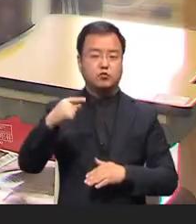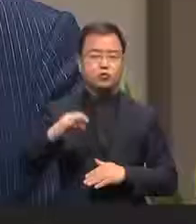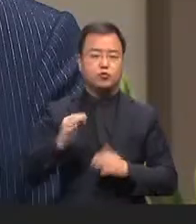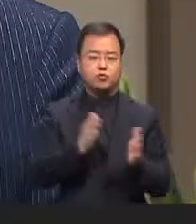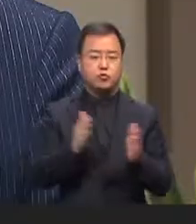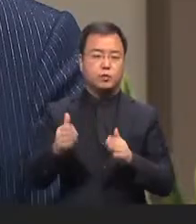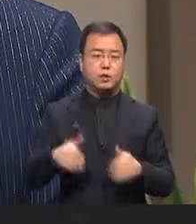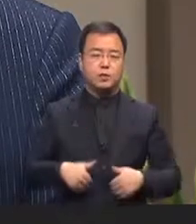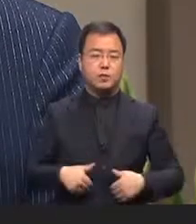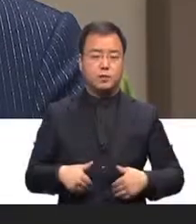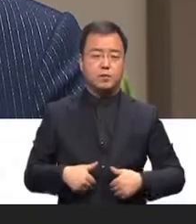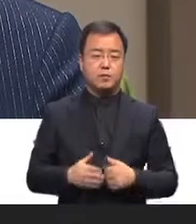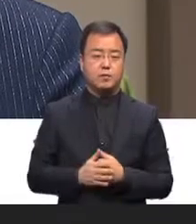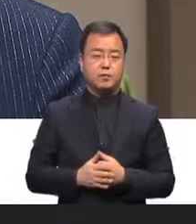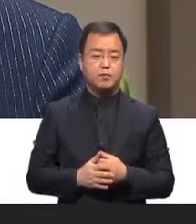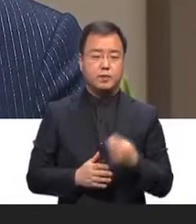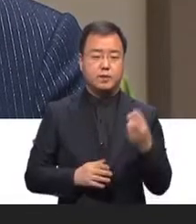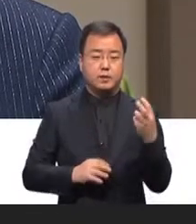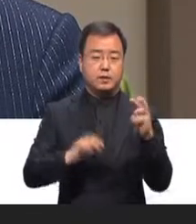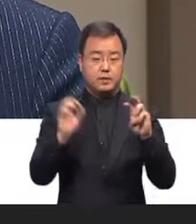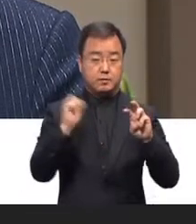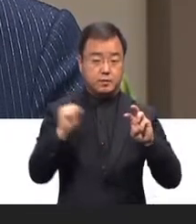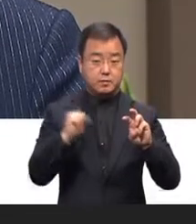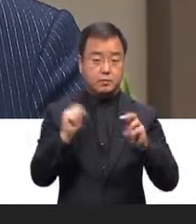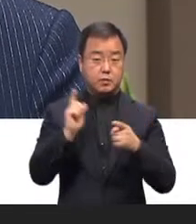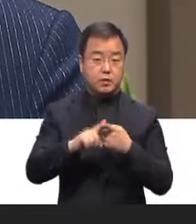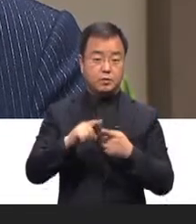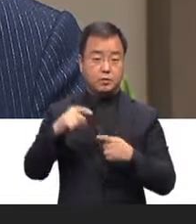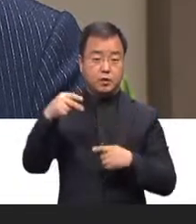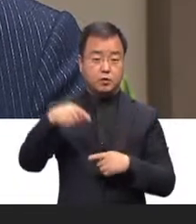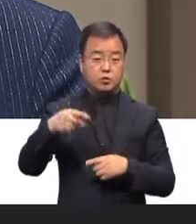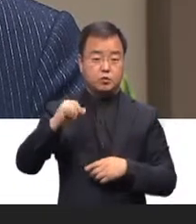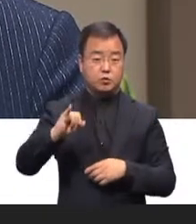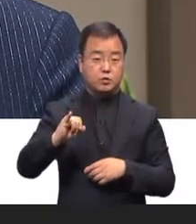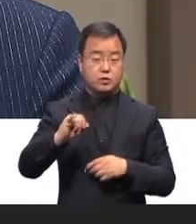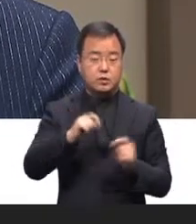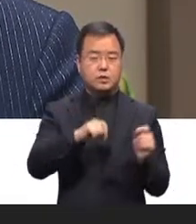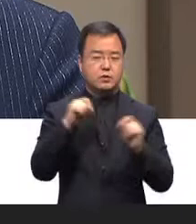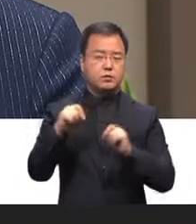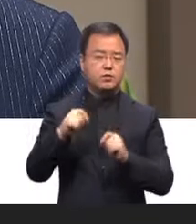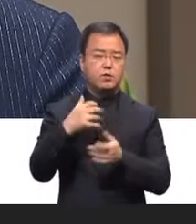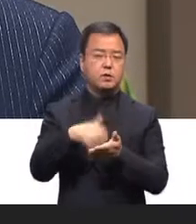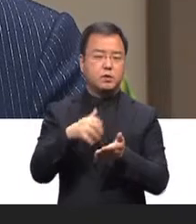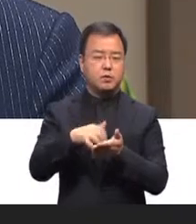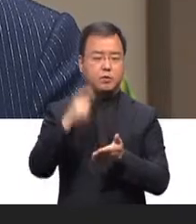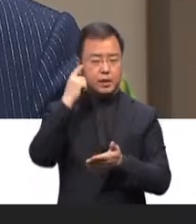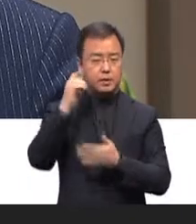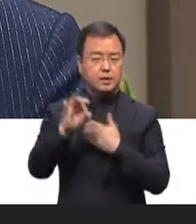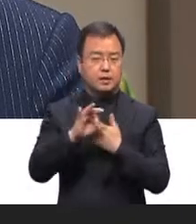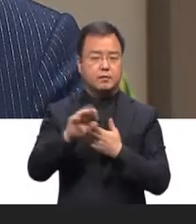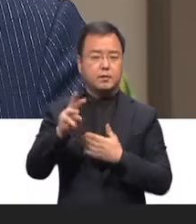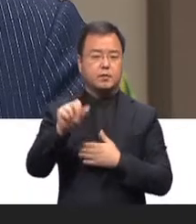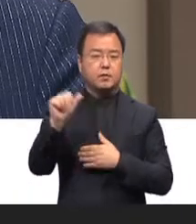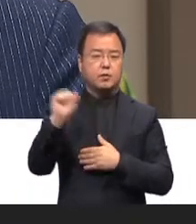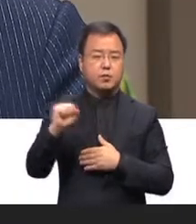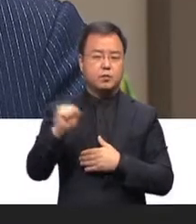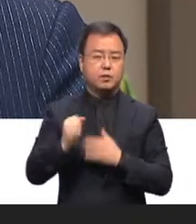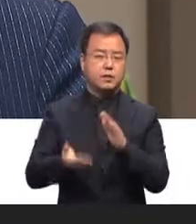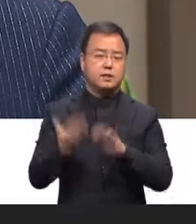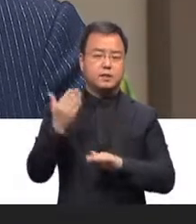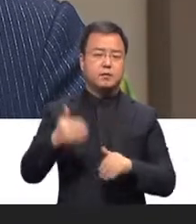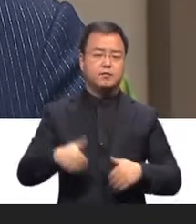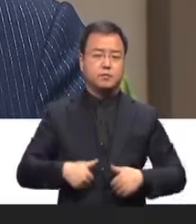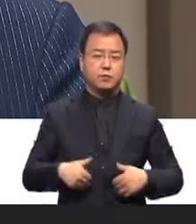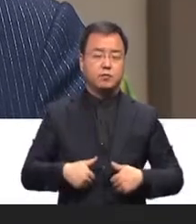그 30% 에 수시 이월 인원까지 포함 한다면 최소 남천 15% 이상을 생각해야 되는 게 맞지 않나 싶습니다 단순히 학교